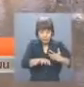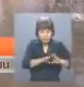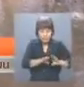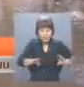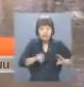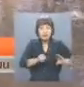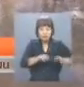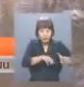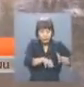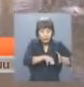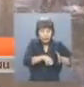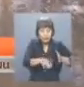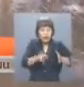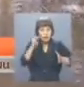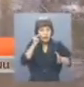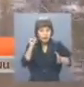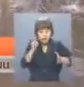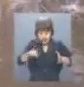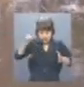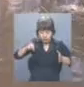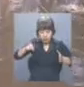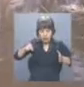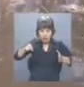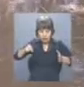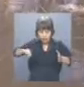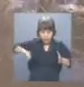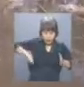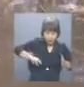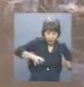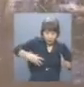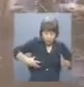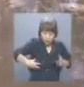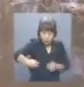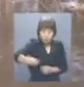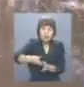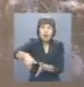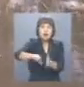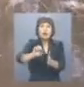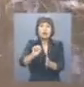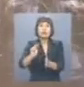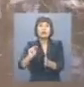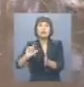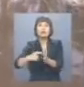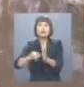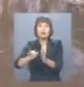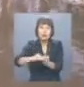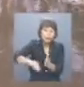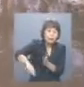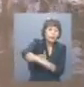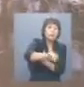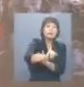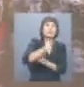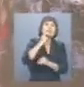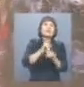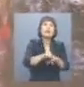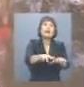ให้น้ำเนี่ยดึงน้ำจากตรงนี้ไปสู่คลองสนามชัยได้พอถึงคลองสนามชัยมันก็จะลงทะเลซึ่งเป็นด่านสุดท้าย